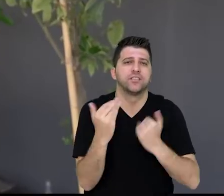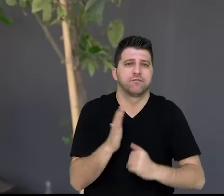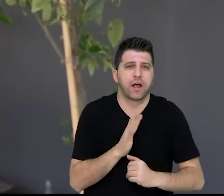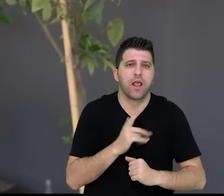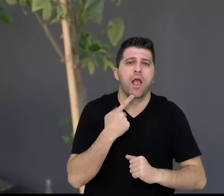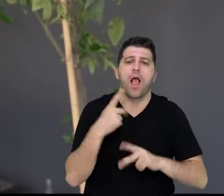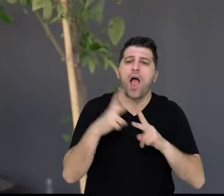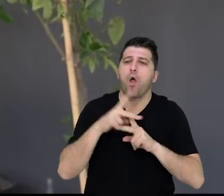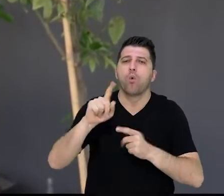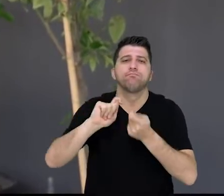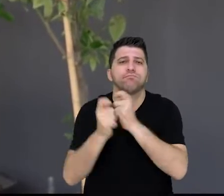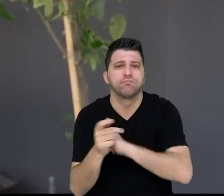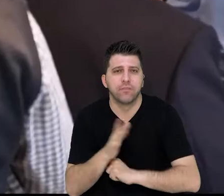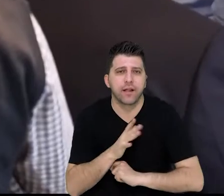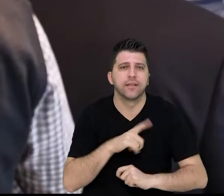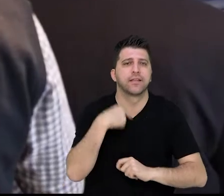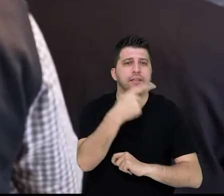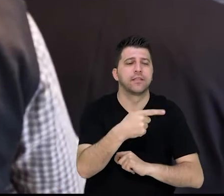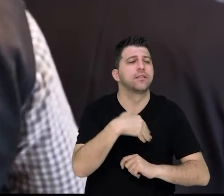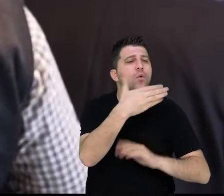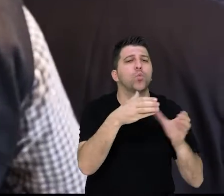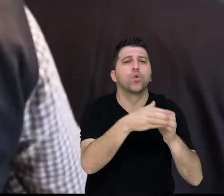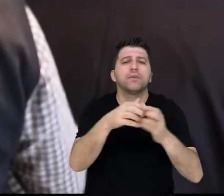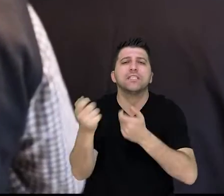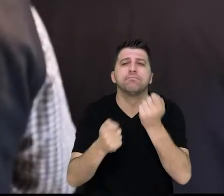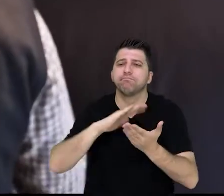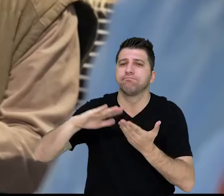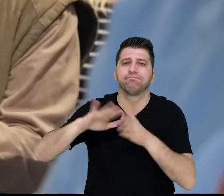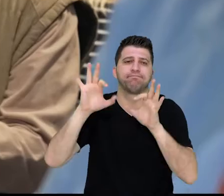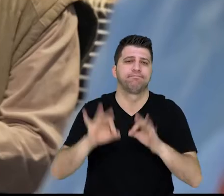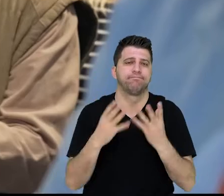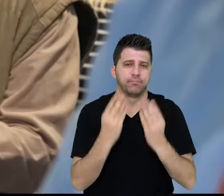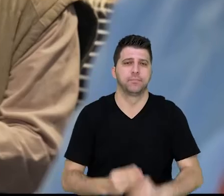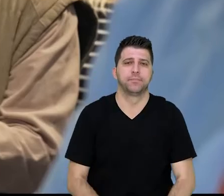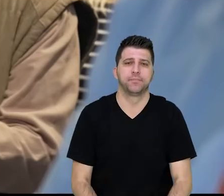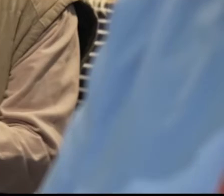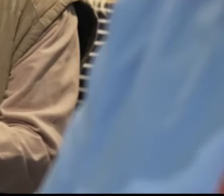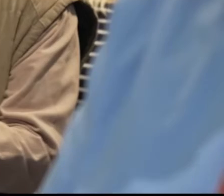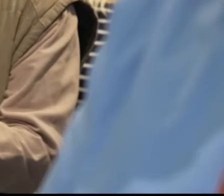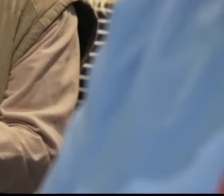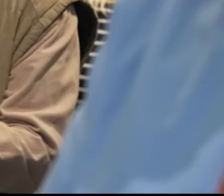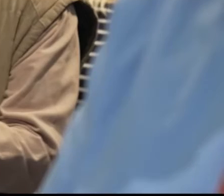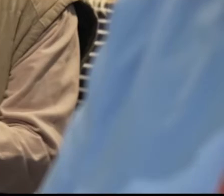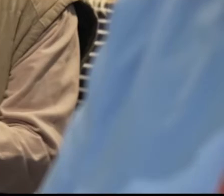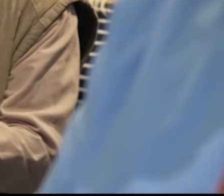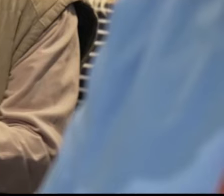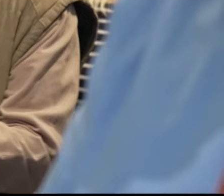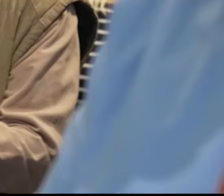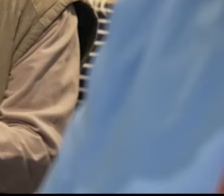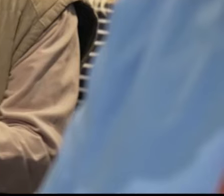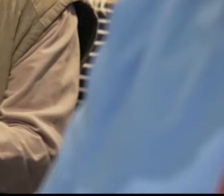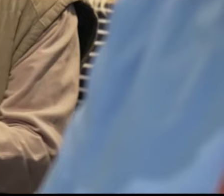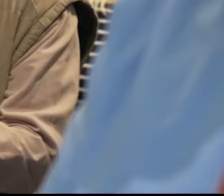Karakolu da etkileyecekti girdiğim cezaevinde etkileyecekti gözlerini isimleri yazılı kağıtlar iliştirilmiş O